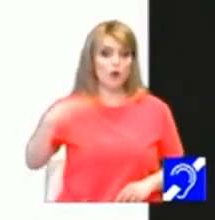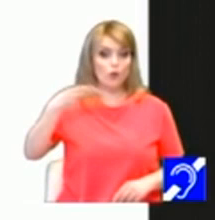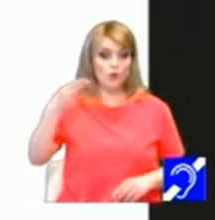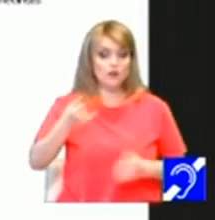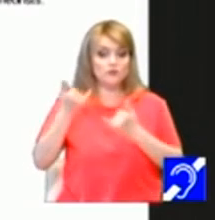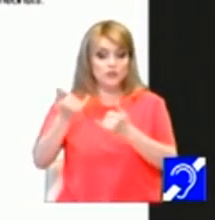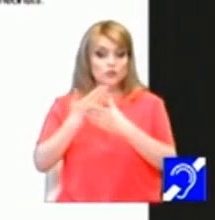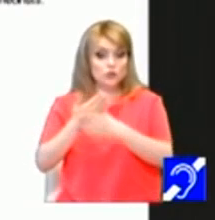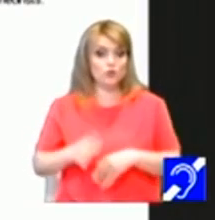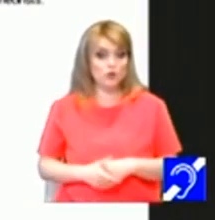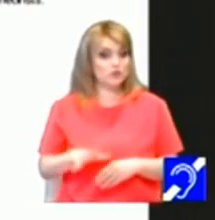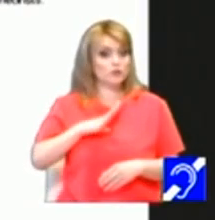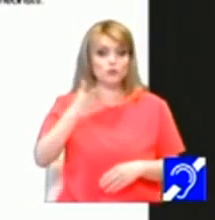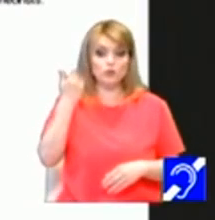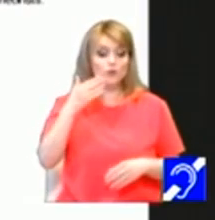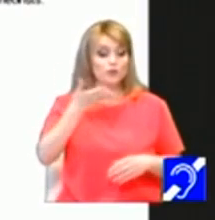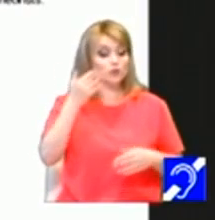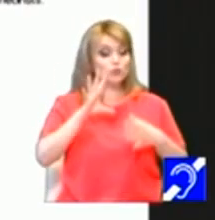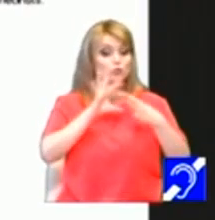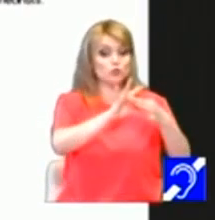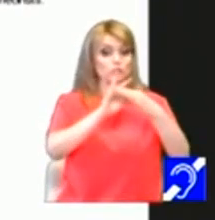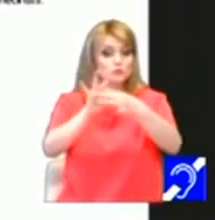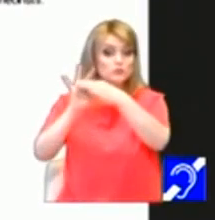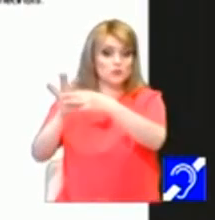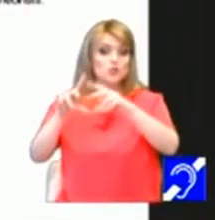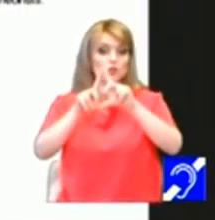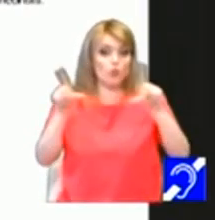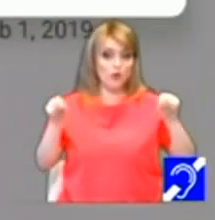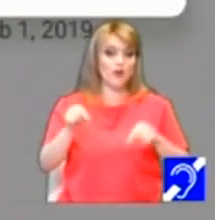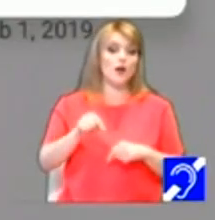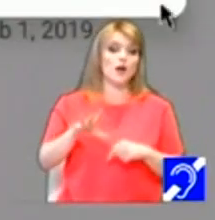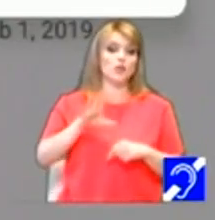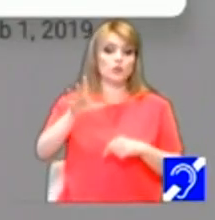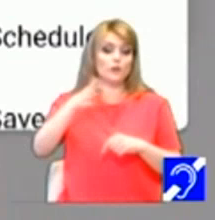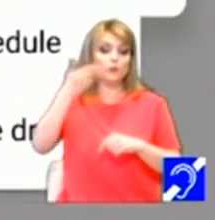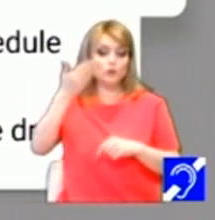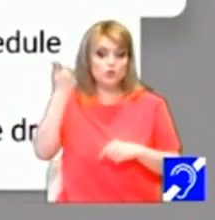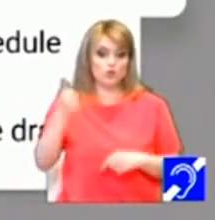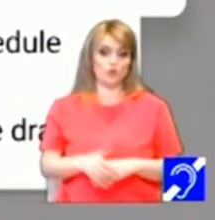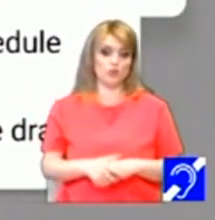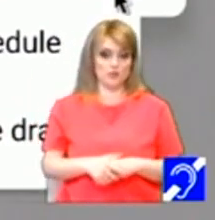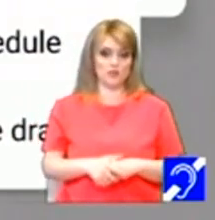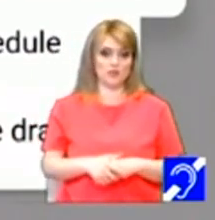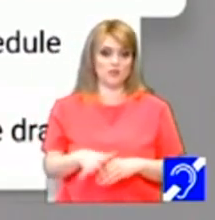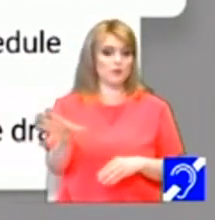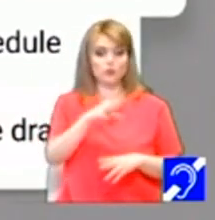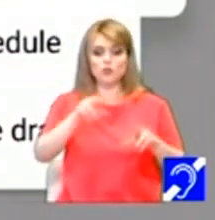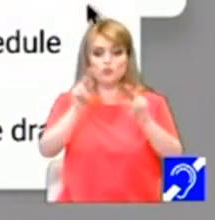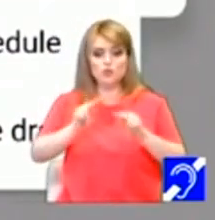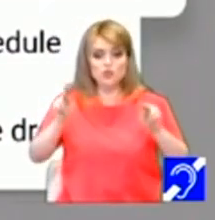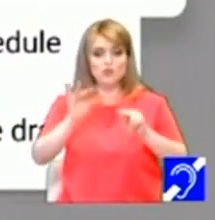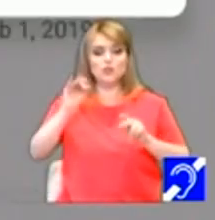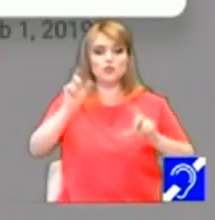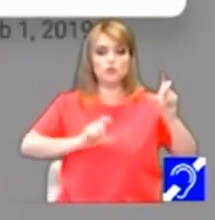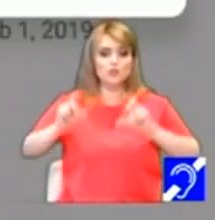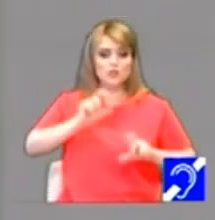asistență specializată pentru conectarea școlilor la aplicațiile și tehnologiile pentru educație și va facilita formarea cadrelor didactice și a